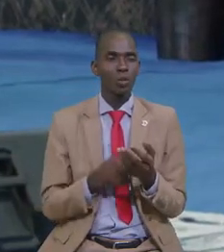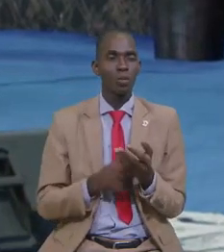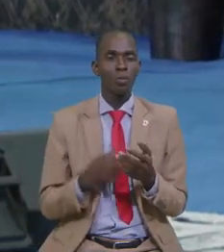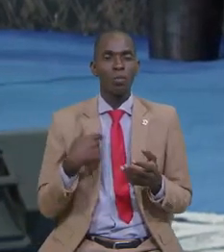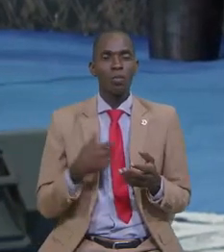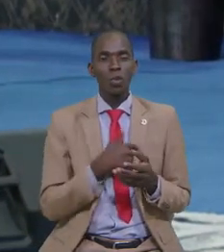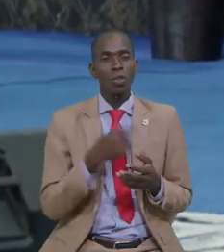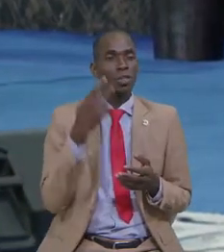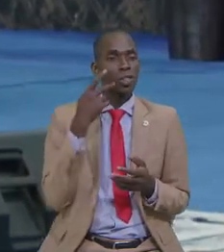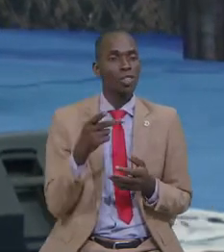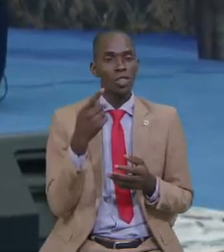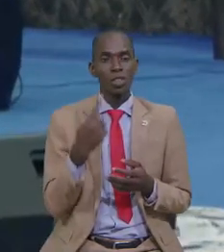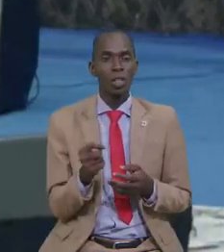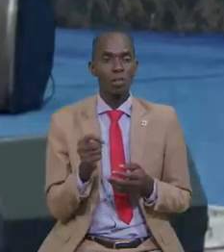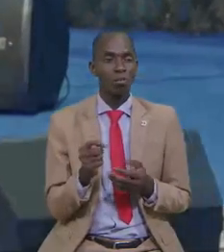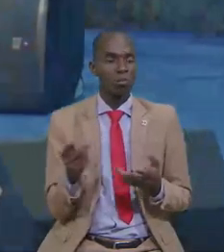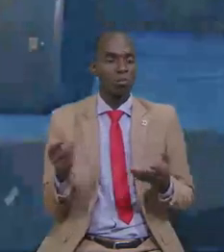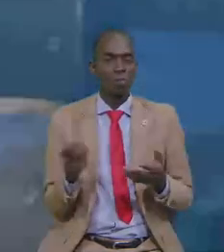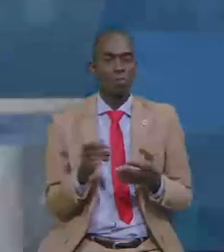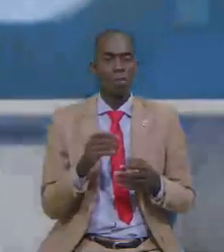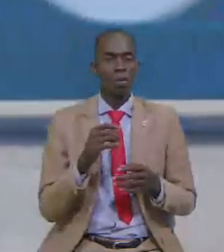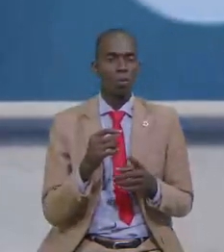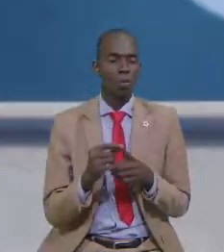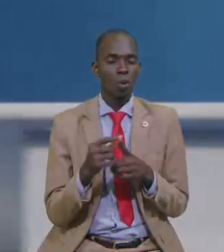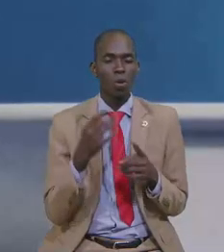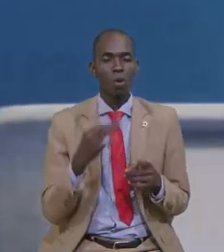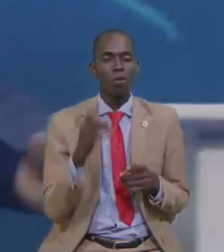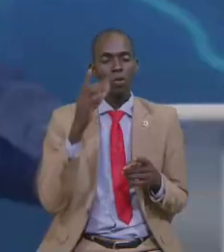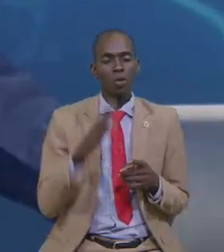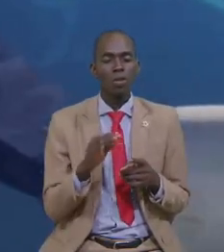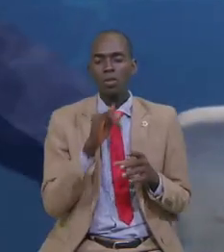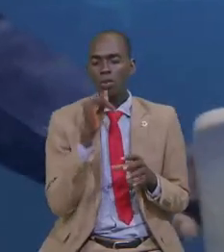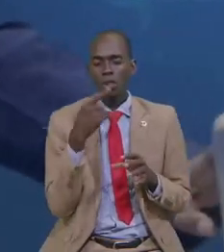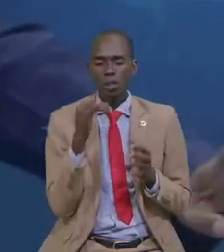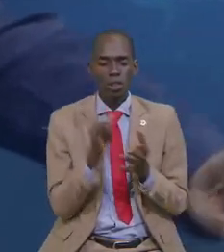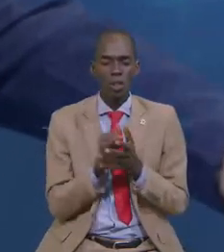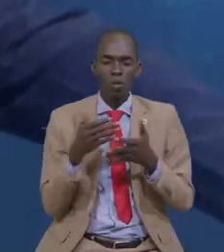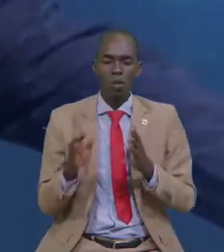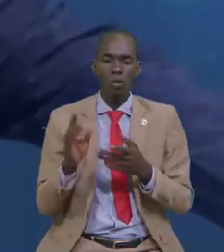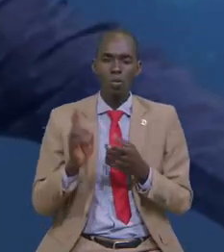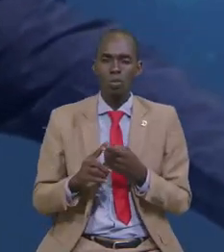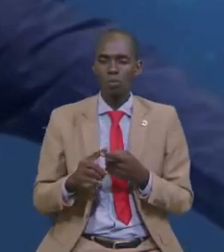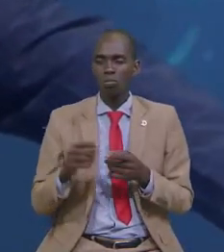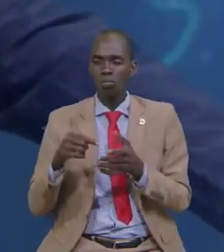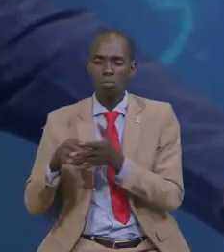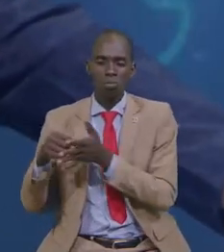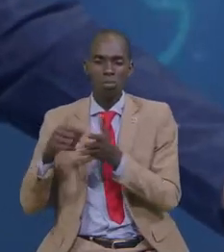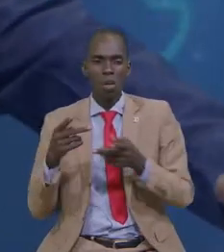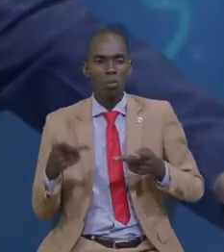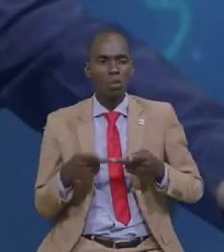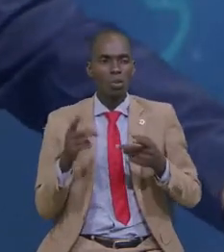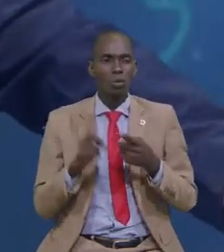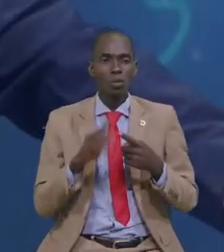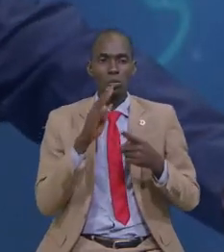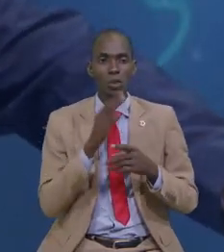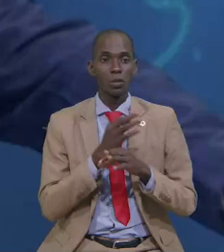Nul n'est exempté. Ouais, l'amour de Dieu, il n'a pas dit aller prêcher aux Juifs afin qu'ils soient affranchis.